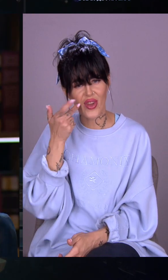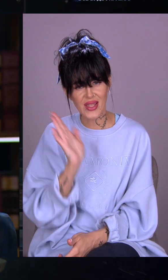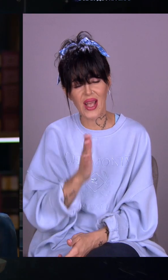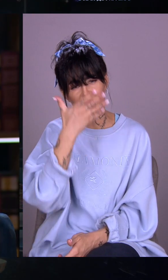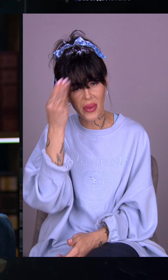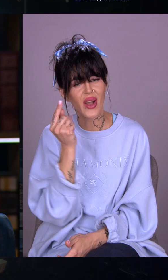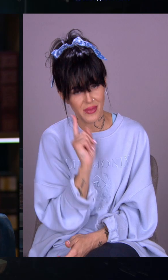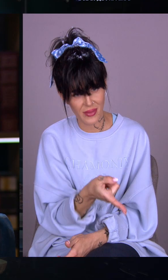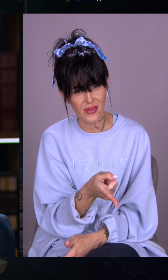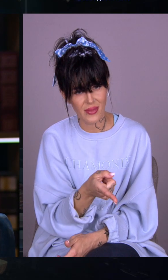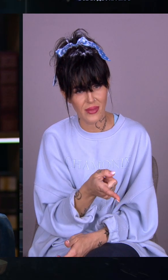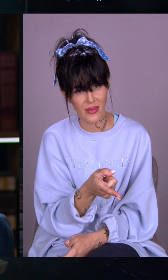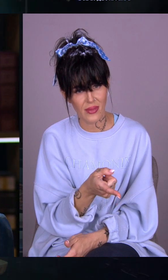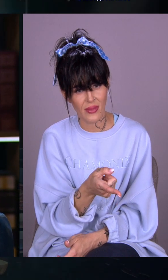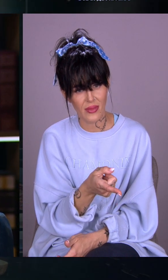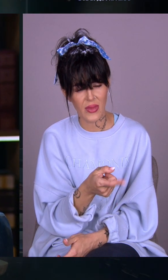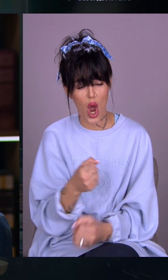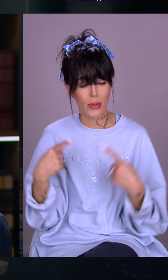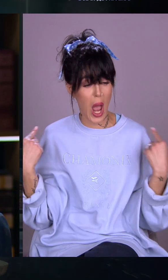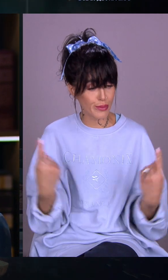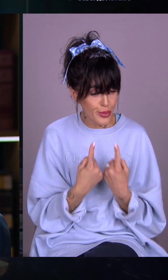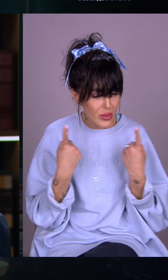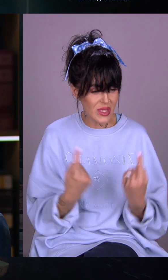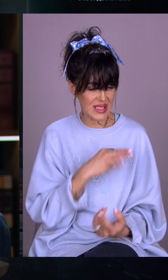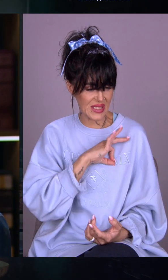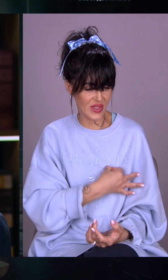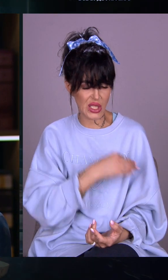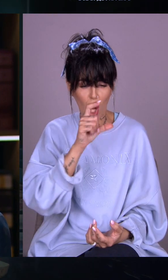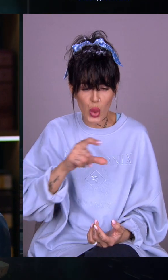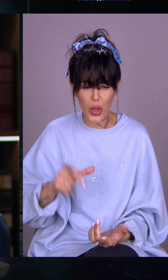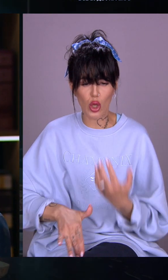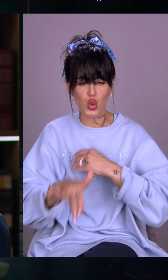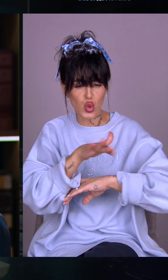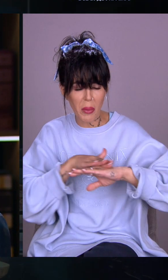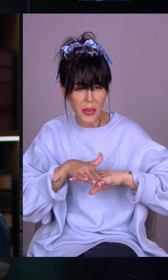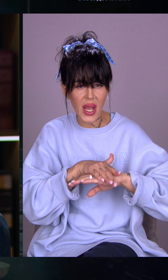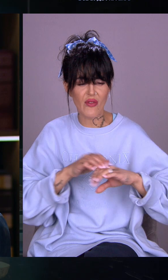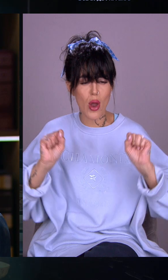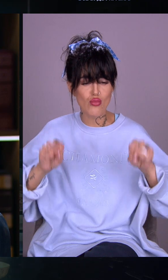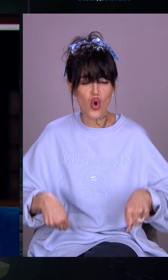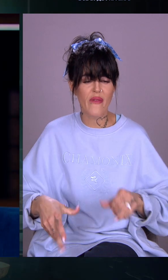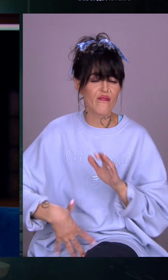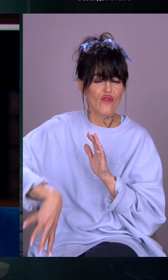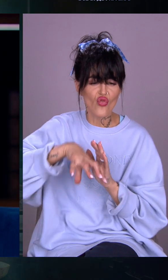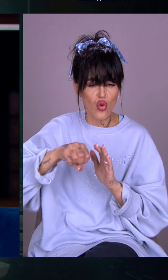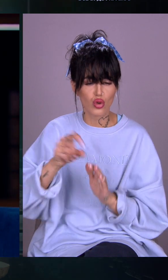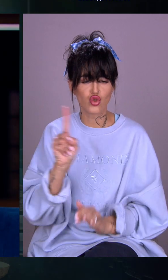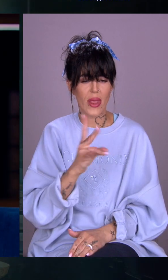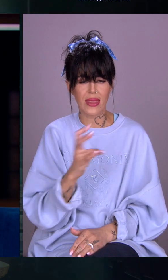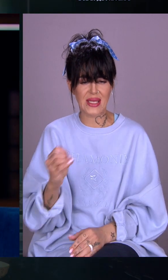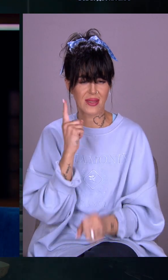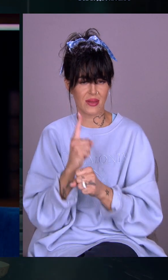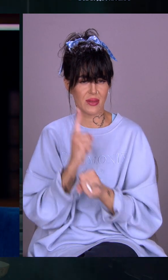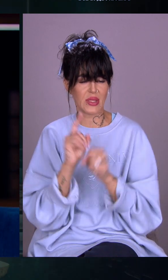забувають. Цивільним, звичайним людям, суспільству можна все, що прямо не заборонено законом. У